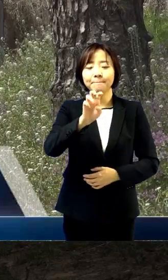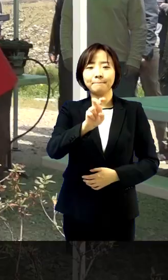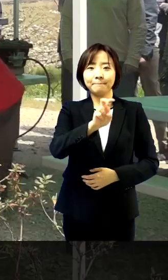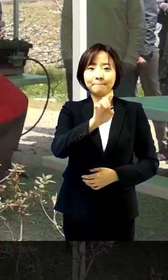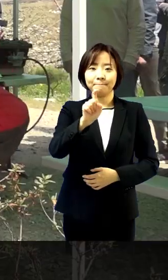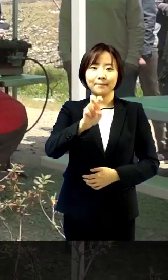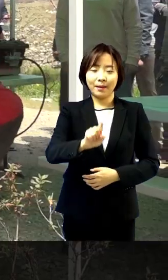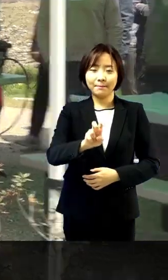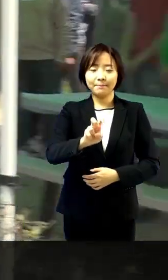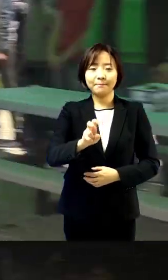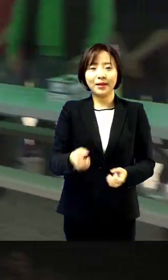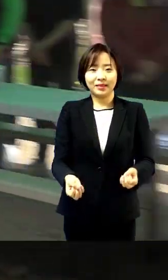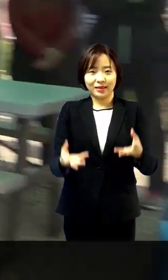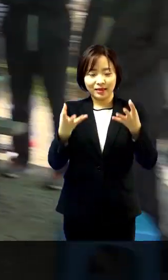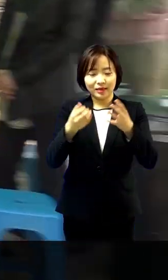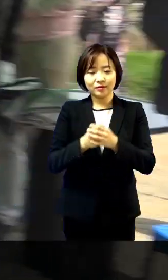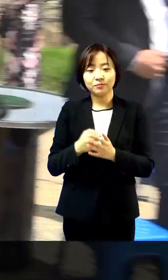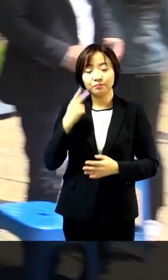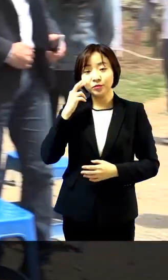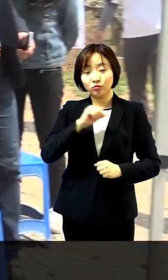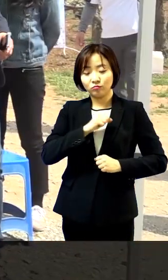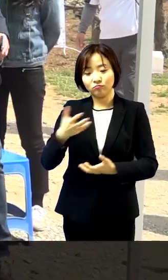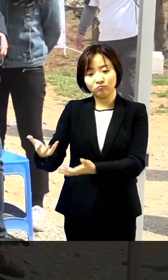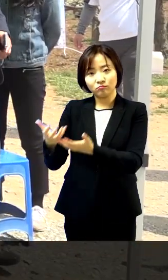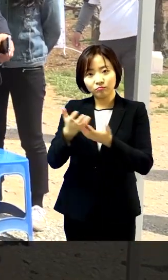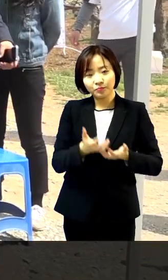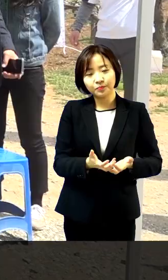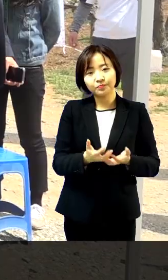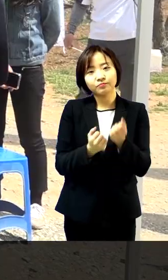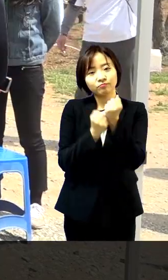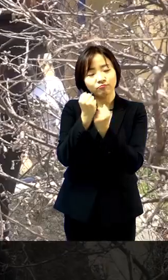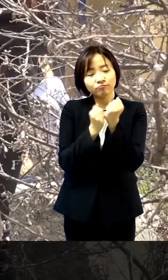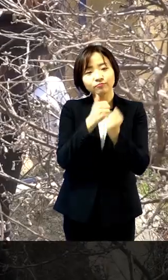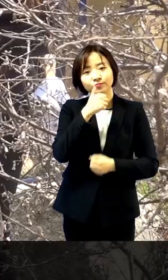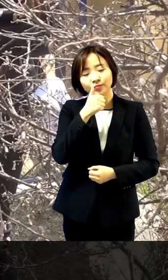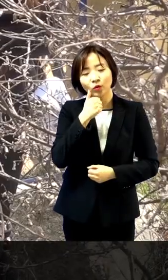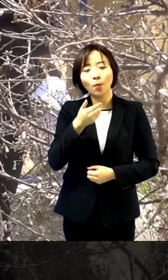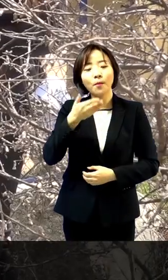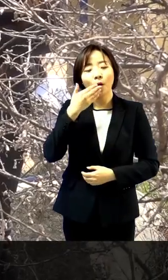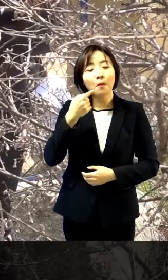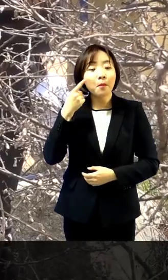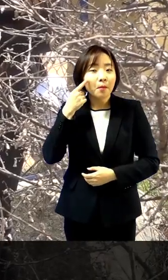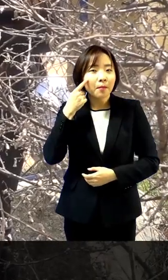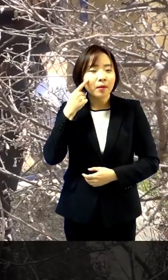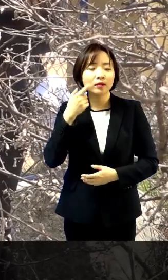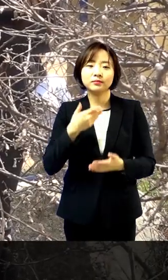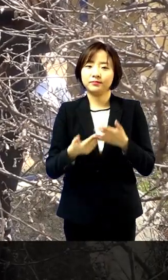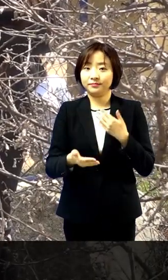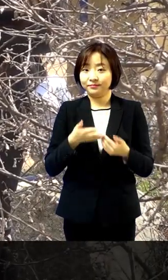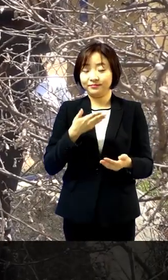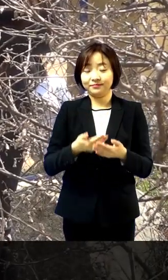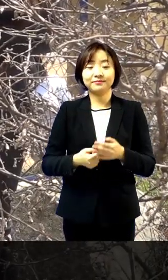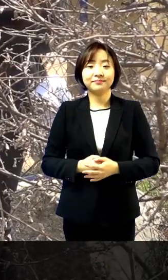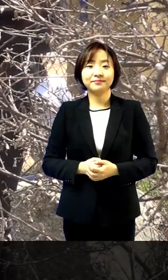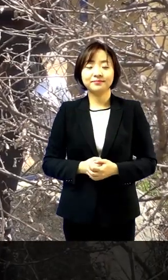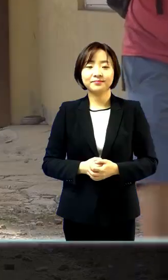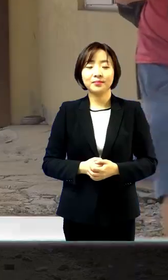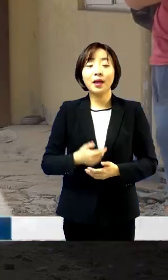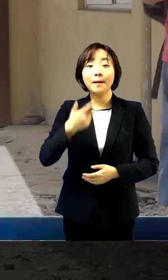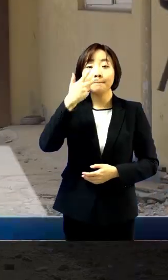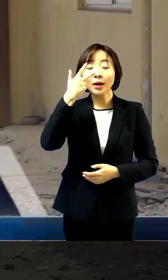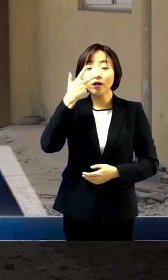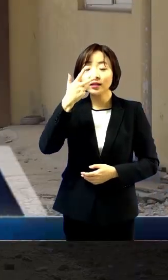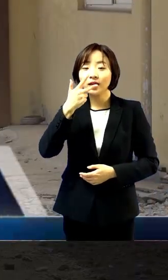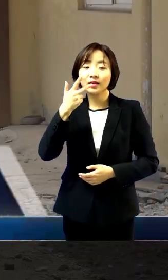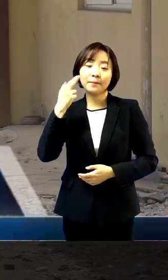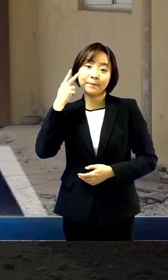팜파티는 농가가 소비자를 초청해 농산물에 대한 설명과 함께 다양한 먹거리와 체험을 제공하는 행사인데요.